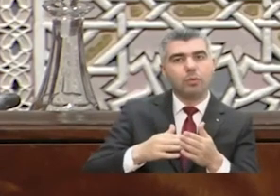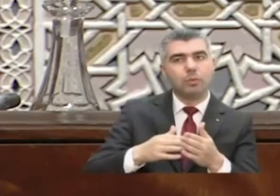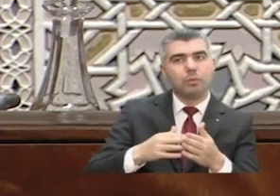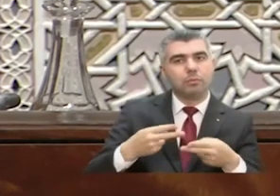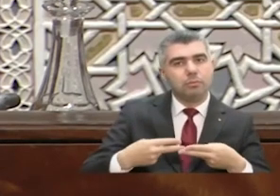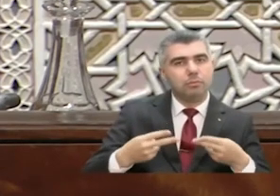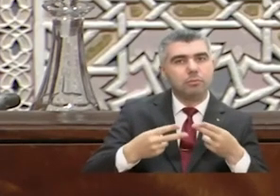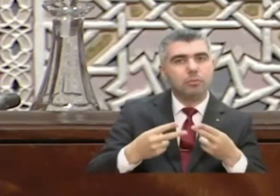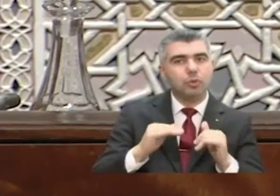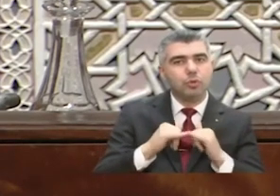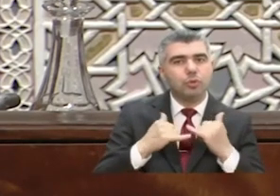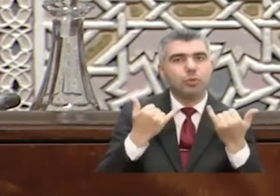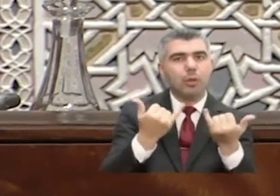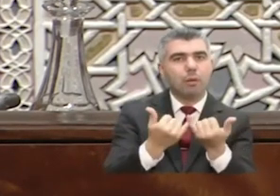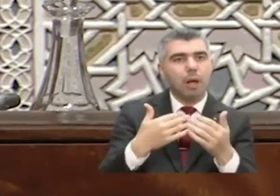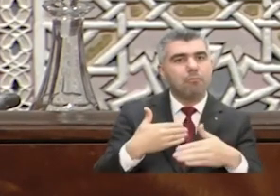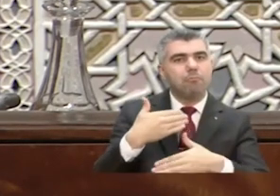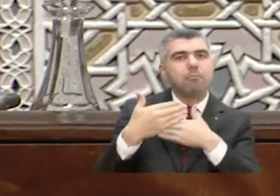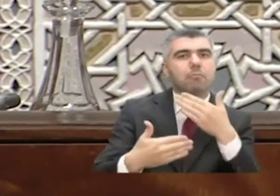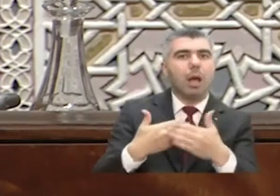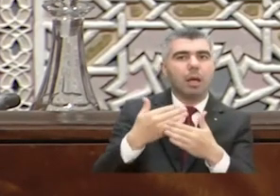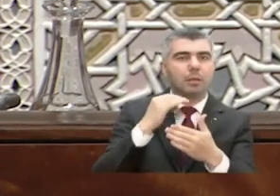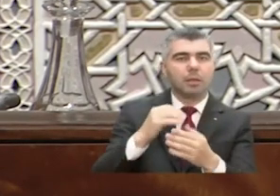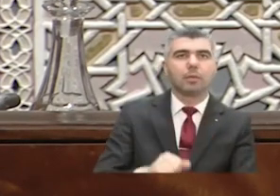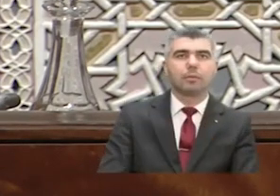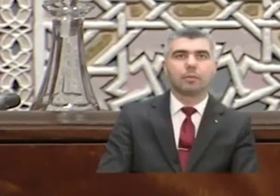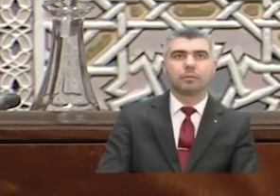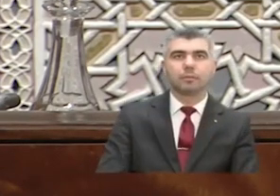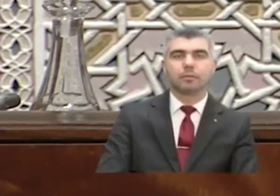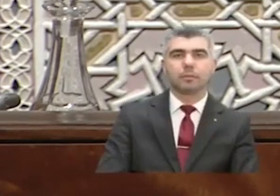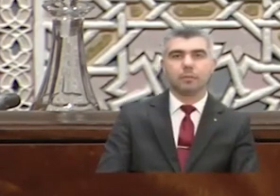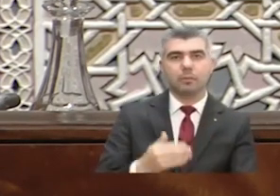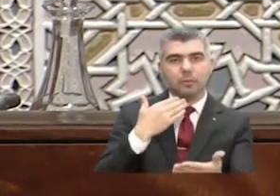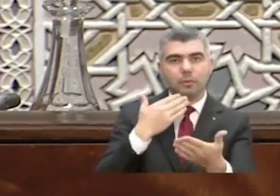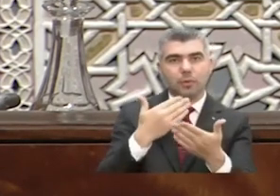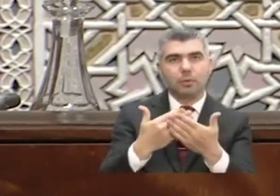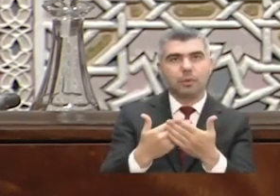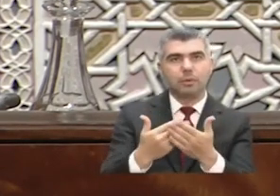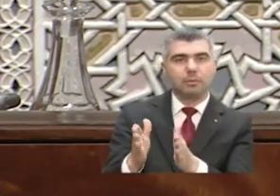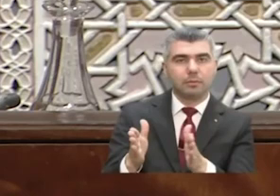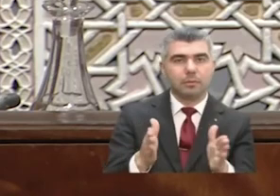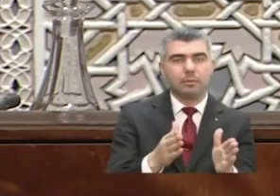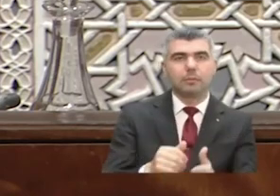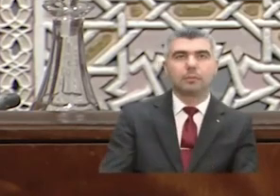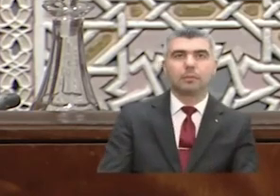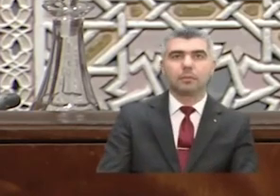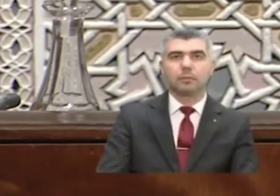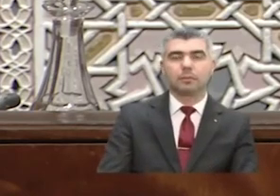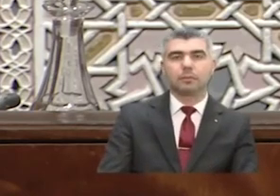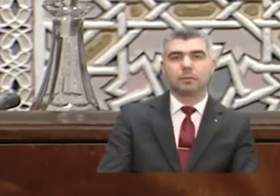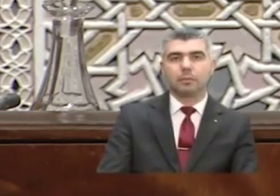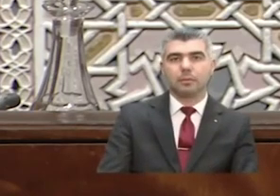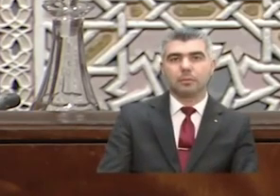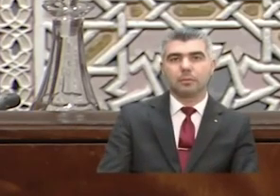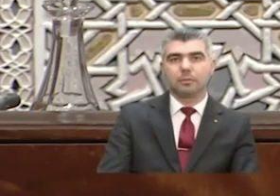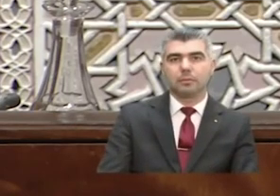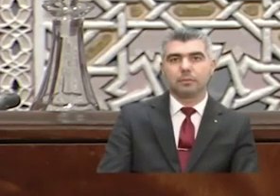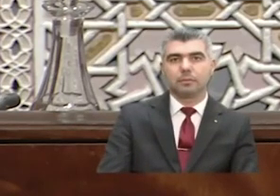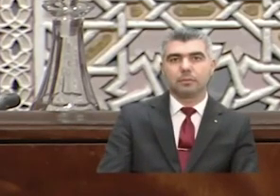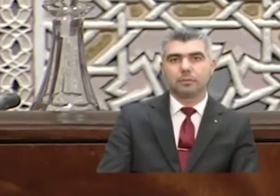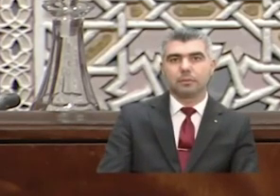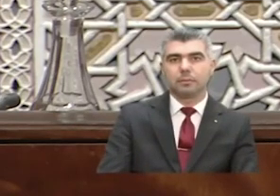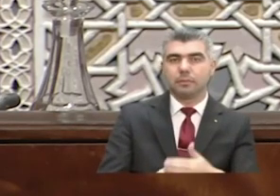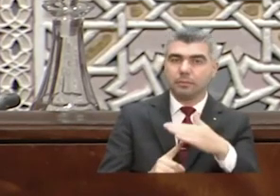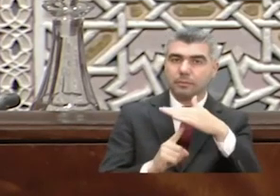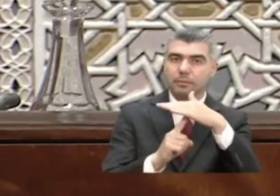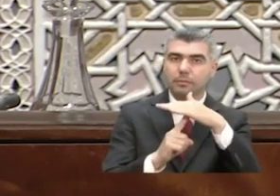نفسها أو تأجيله إلى جلسة موالية. شكرا. نمر السؤال في التسيير السيد رئيس، في